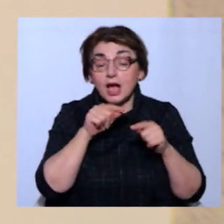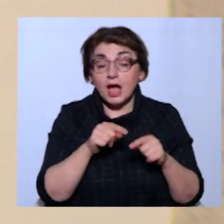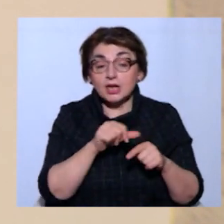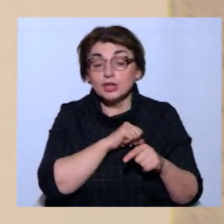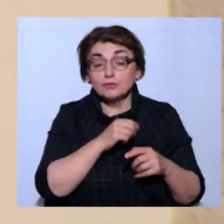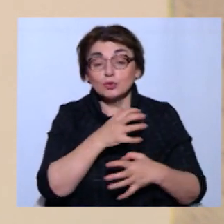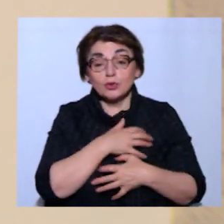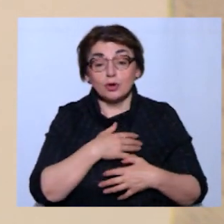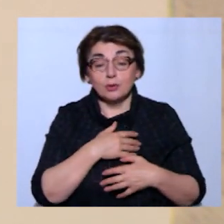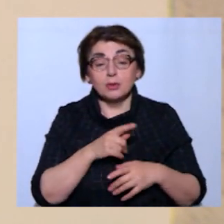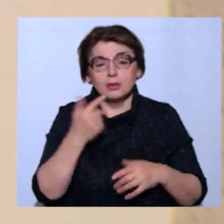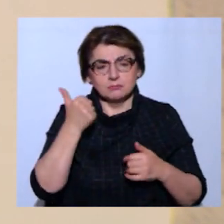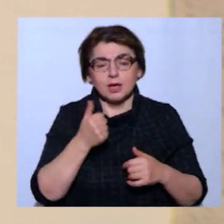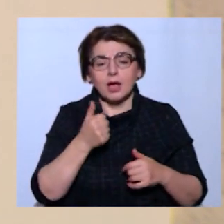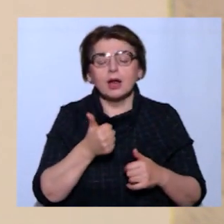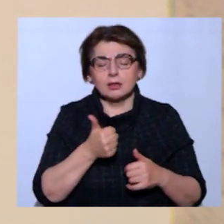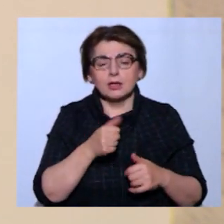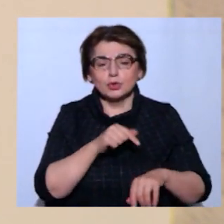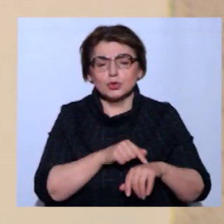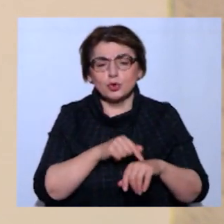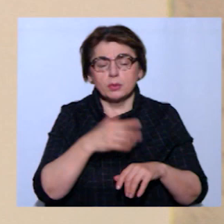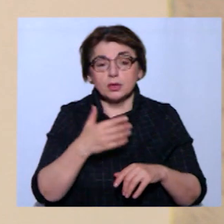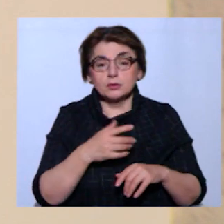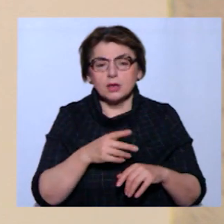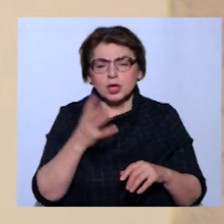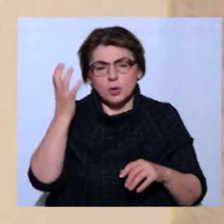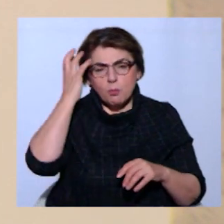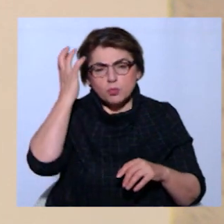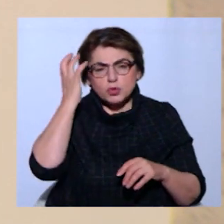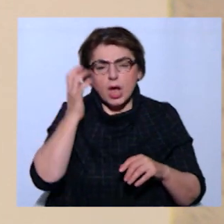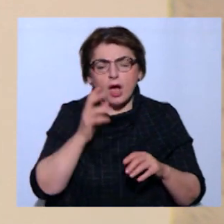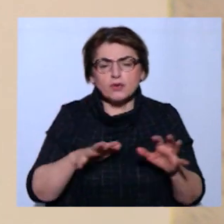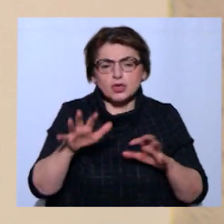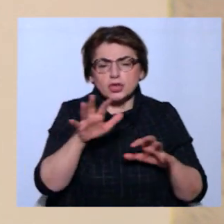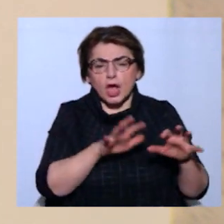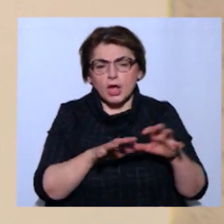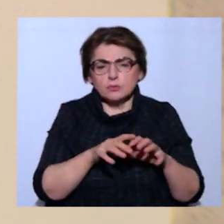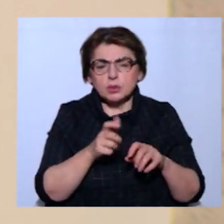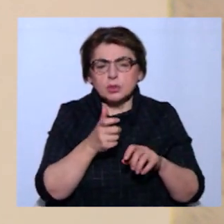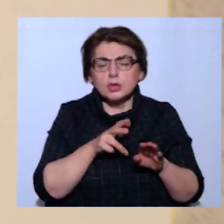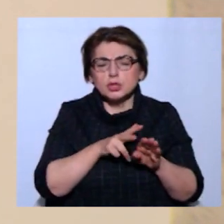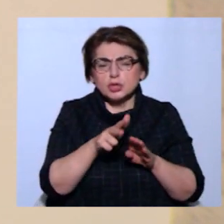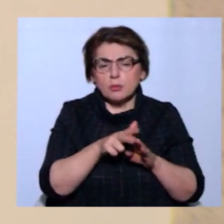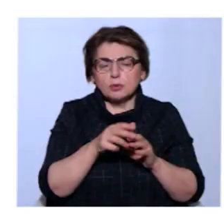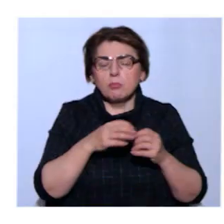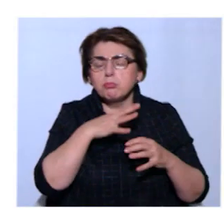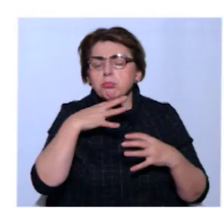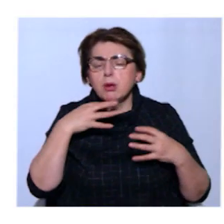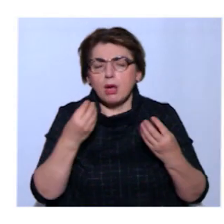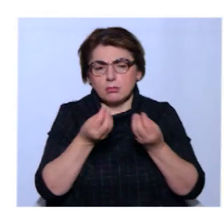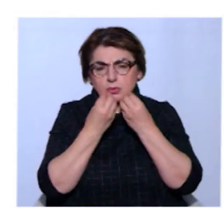თავს. მაგალითად მურატათვი. მურატათვი შემოდგომაზე ძალიან კარგად იკვებება, რათა ბევრი ცხიმი დაიგროვოს